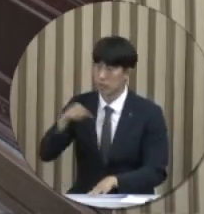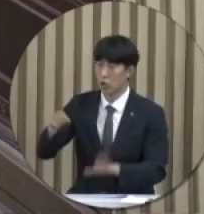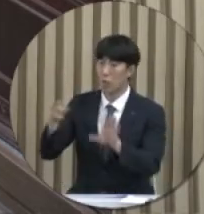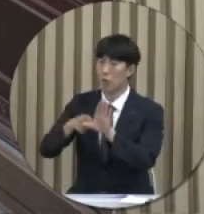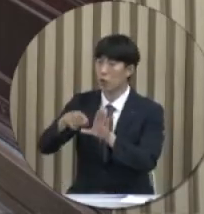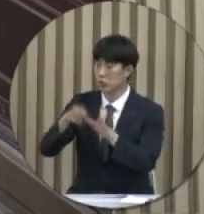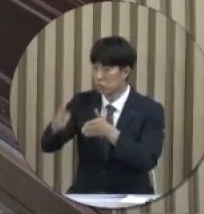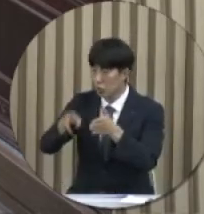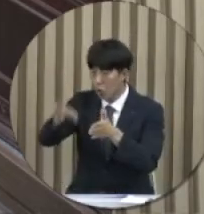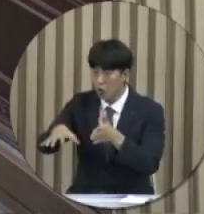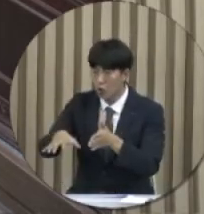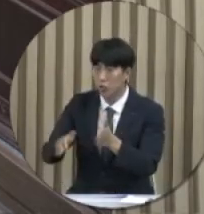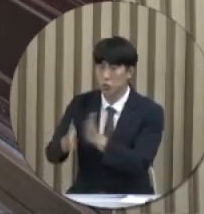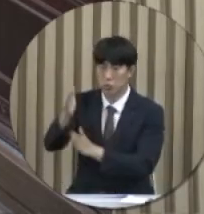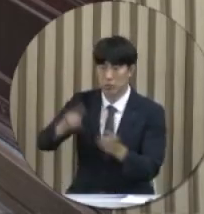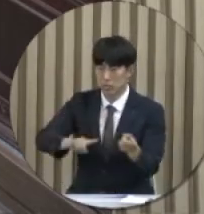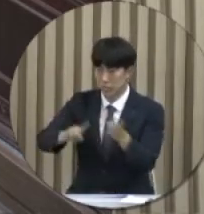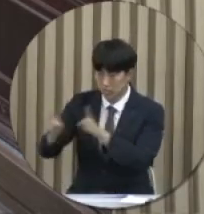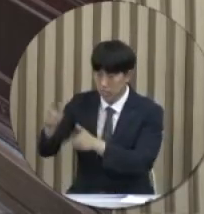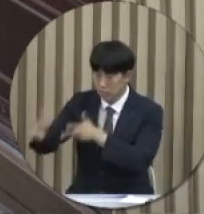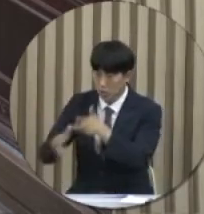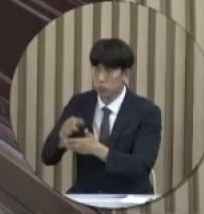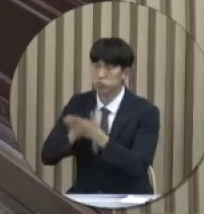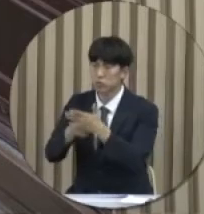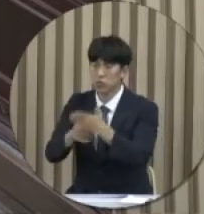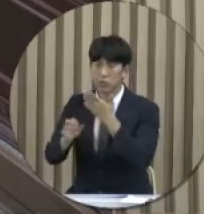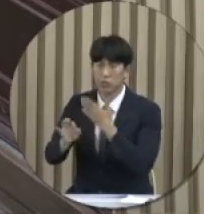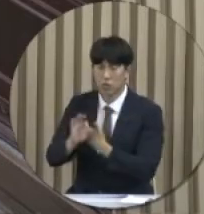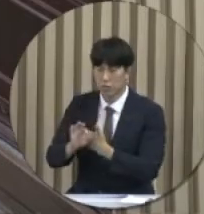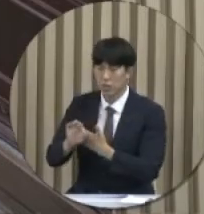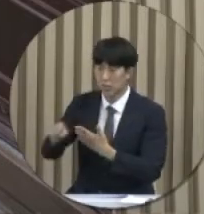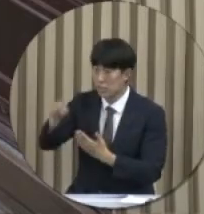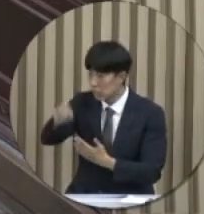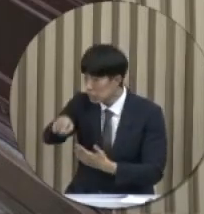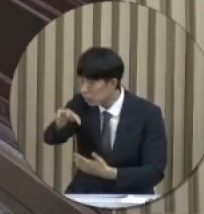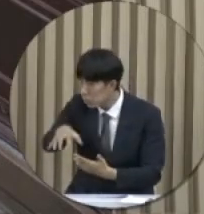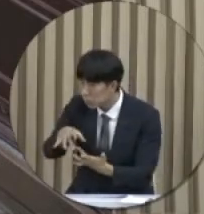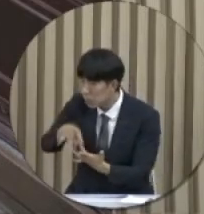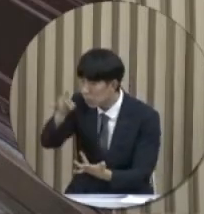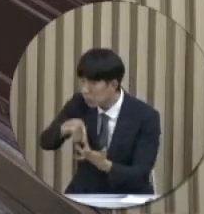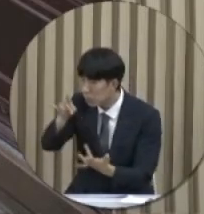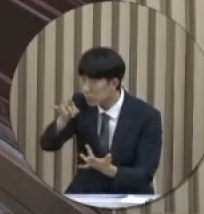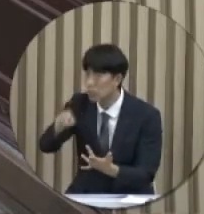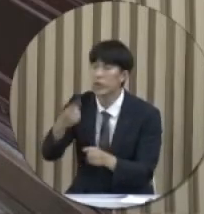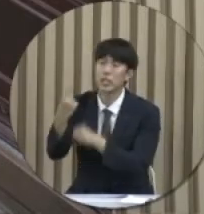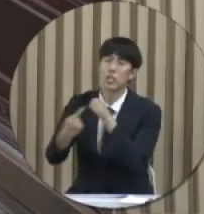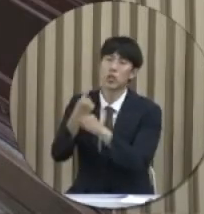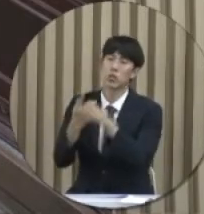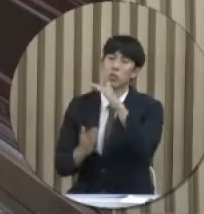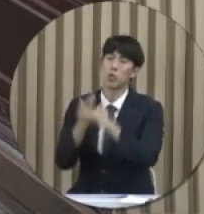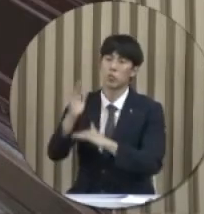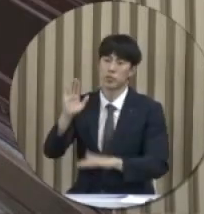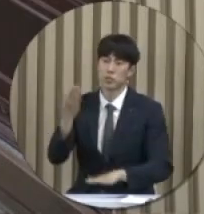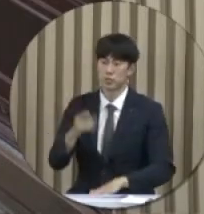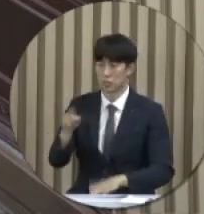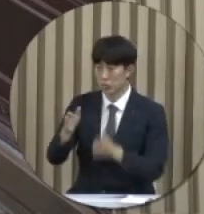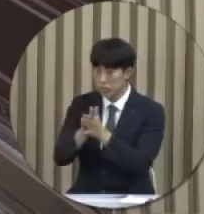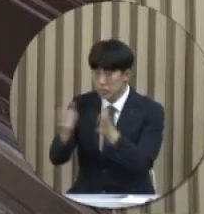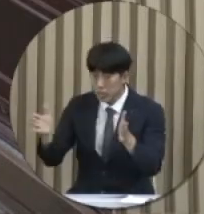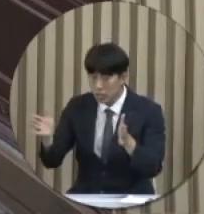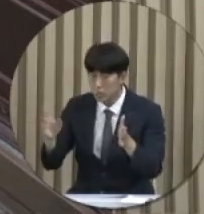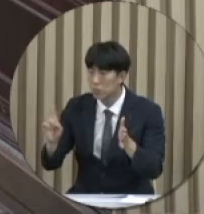병점역의 도시재생을 추진할 때는 이미 저희가 선정된 게 벌써 1년이 훨씬 넘었습니다. 그리고 이걸 시작한 지는